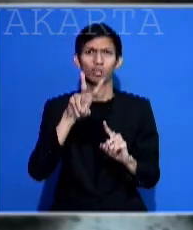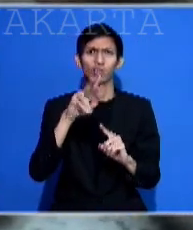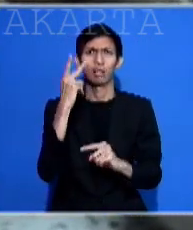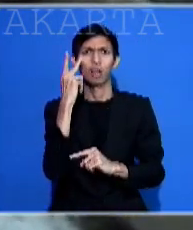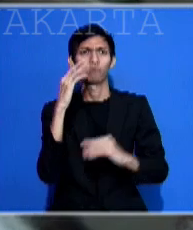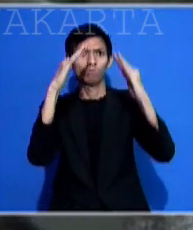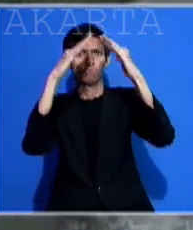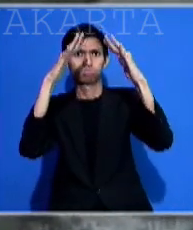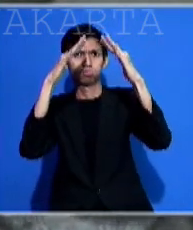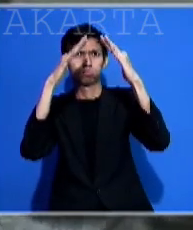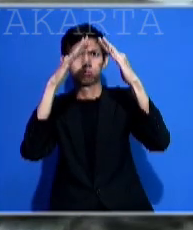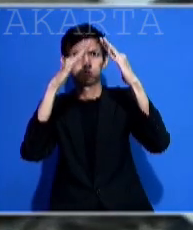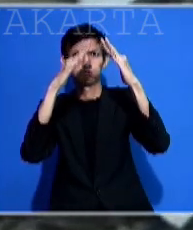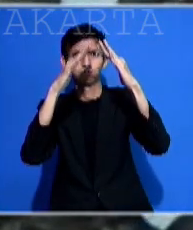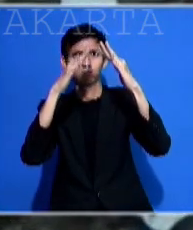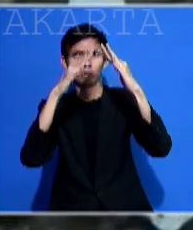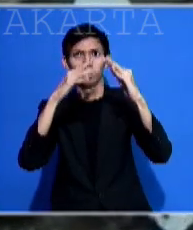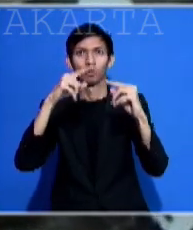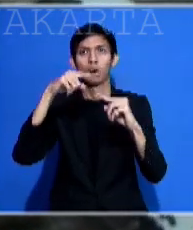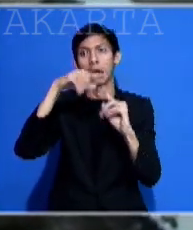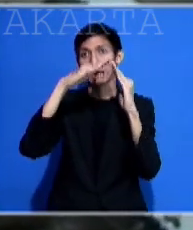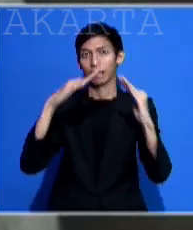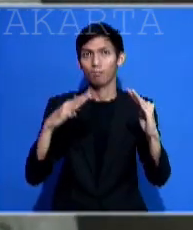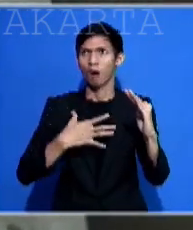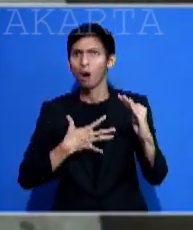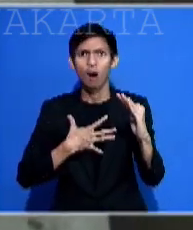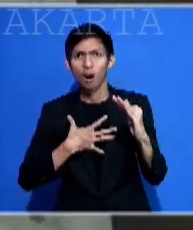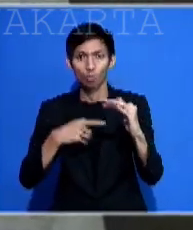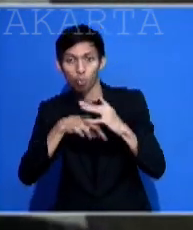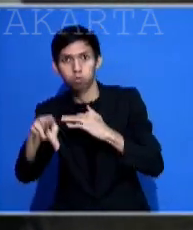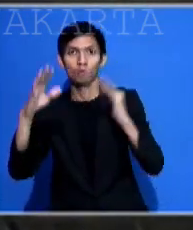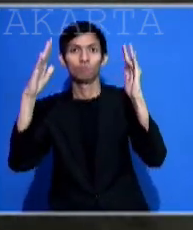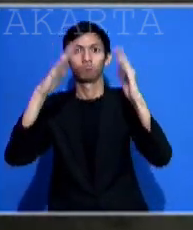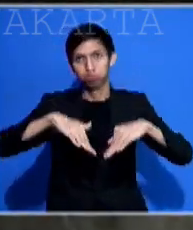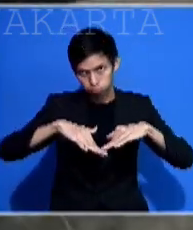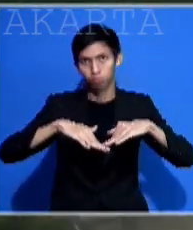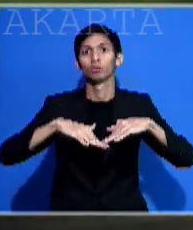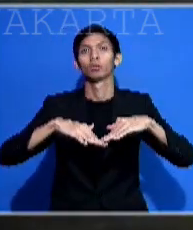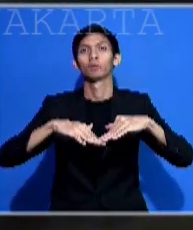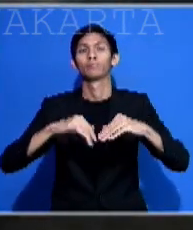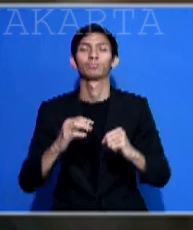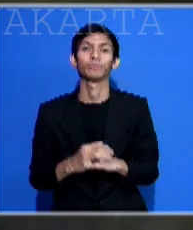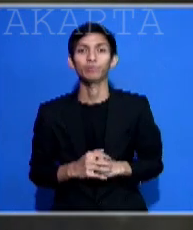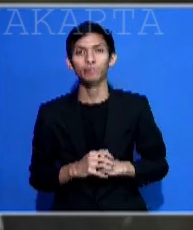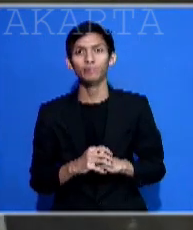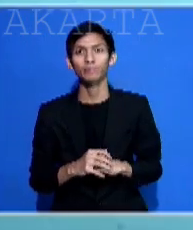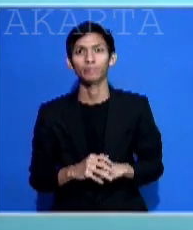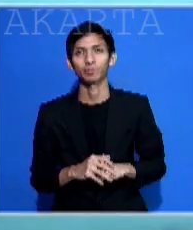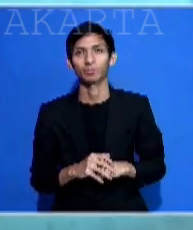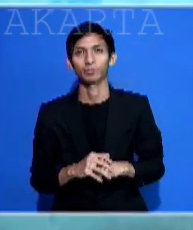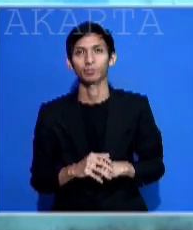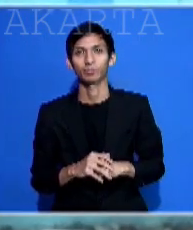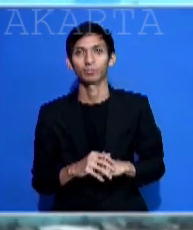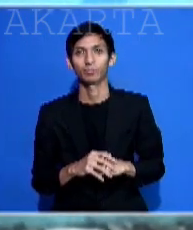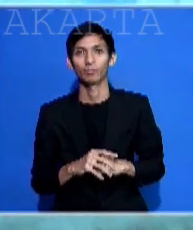rumah terutama bagian atap karena panik Sumardi keluar rumah dan secara perlahan-lahan atap rumah ambrol sebagian kecil dinding